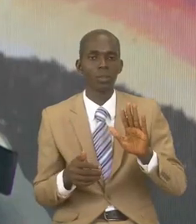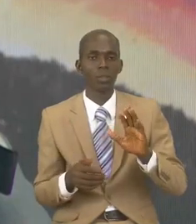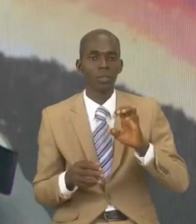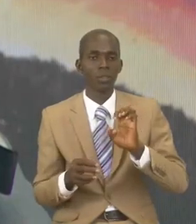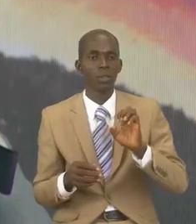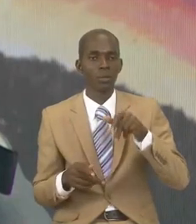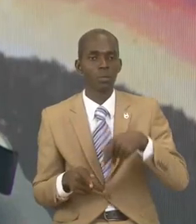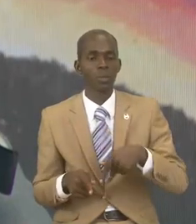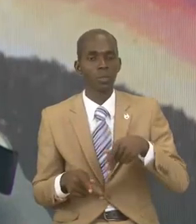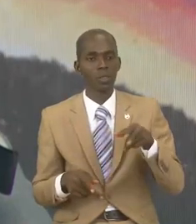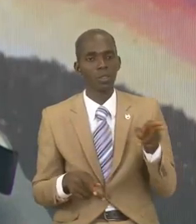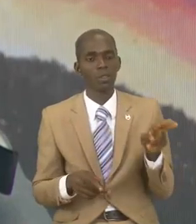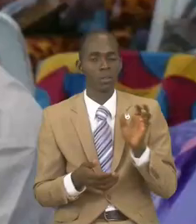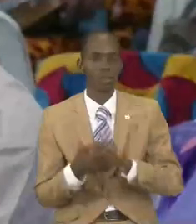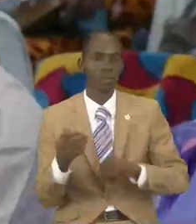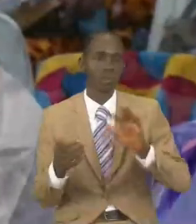verset